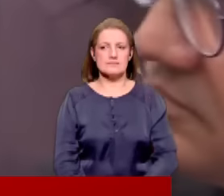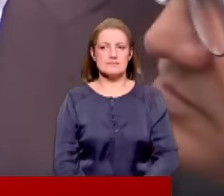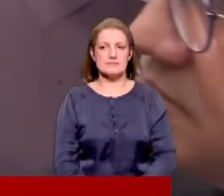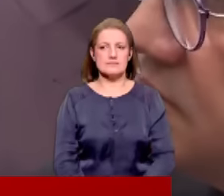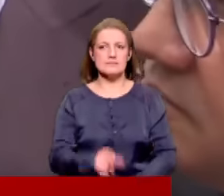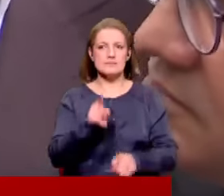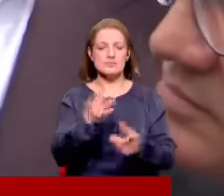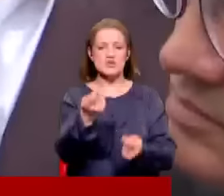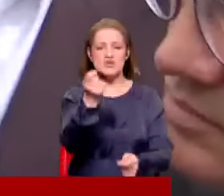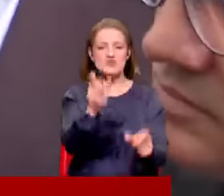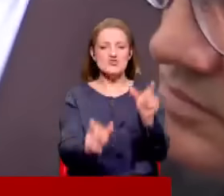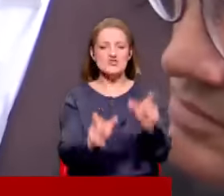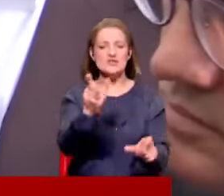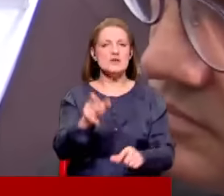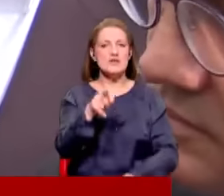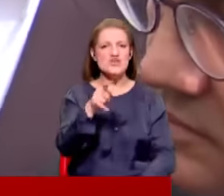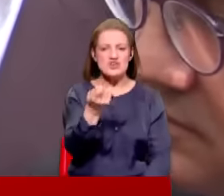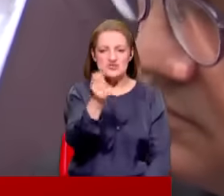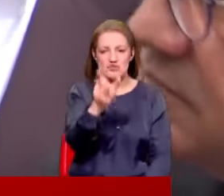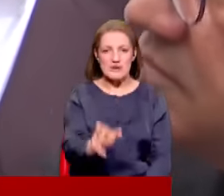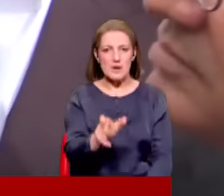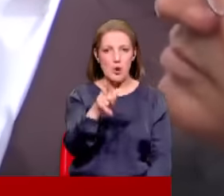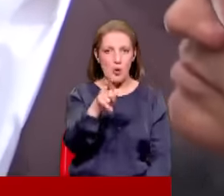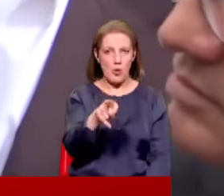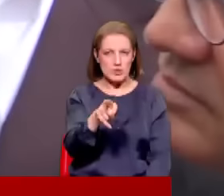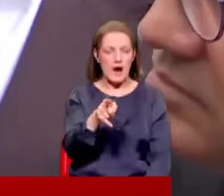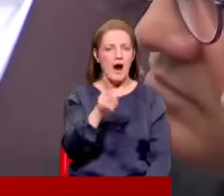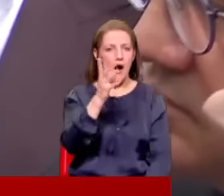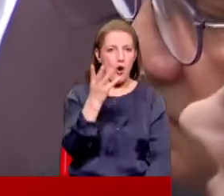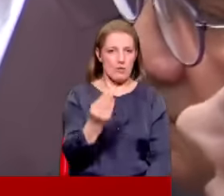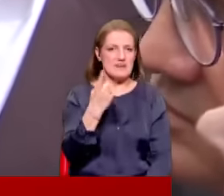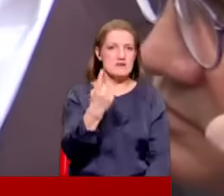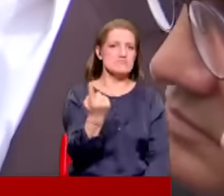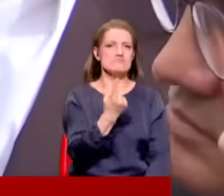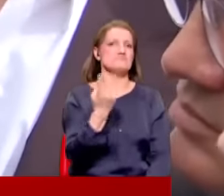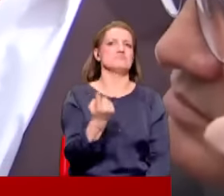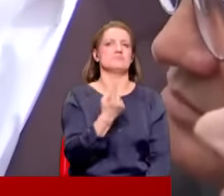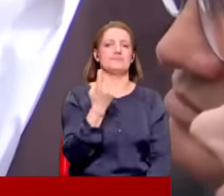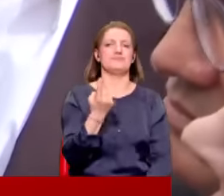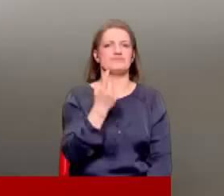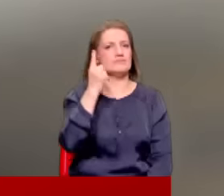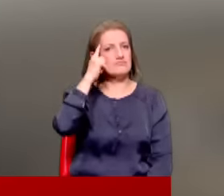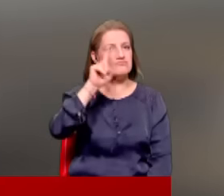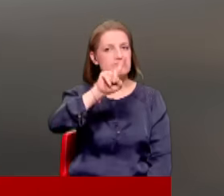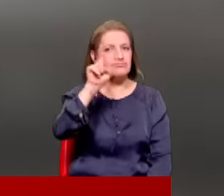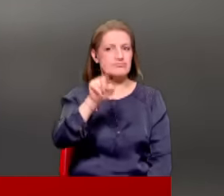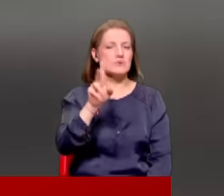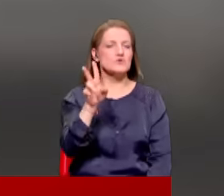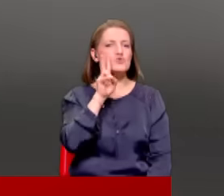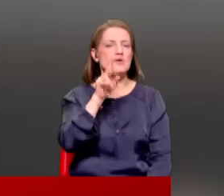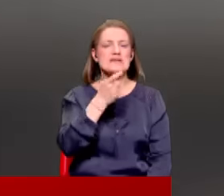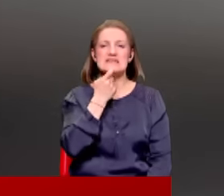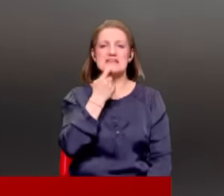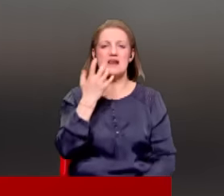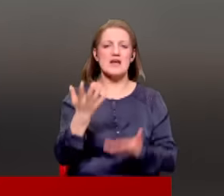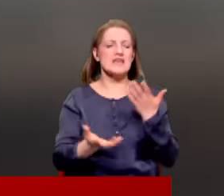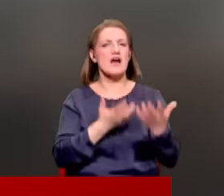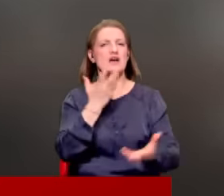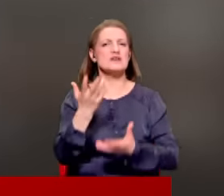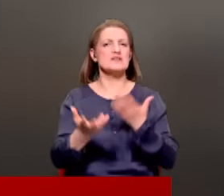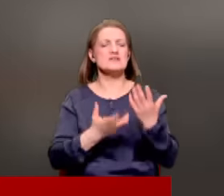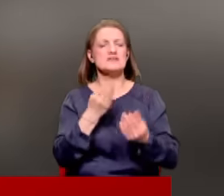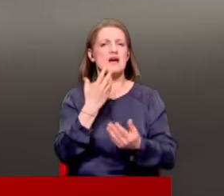bakalım. Bu kadar işçinin orada olması tabii bir şey, soru işareti. Son yıllarda yangında kayıtlara